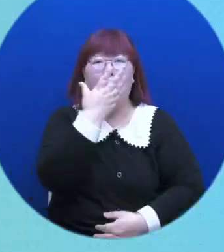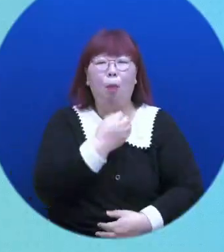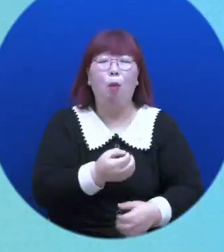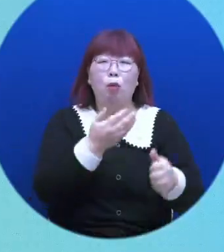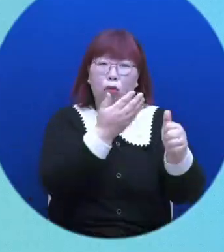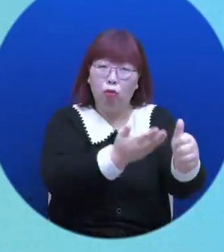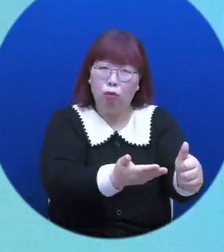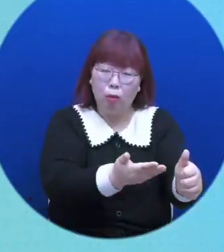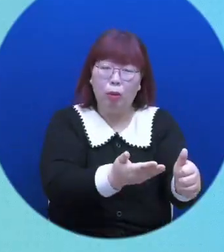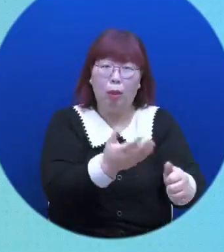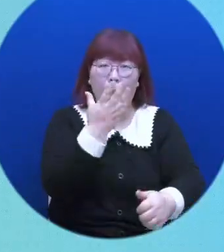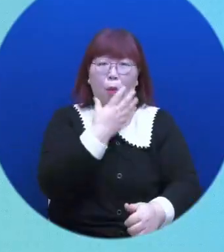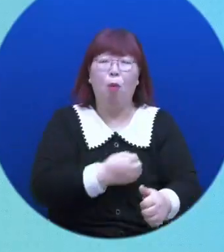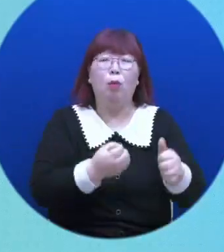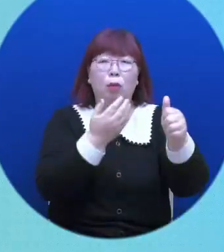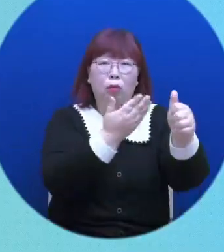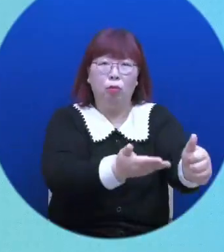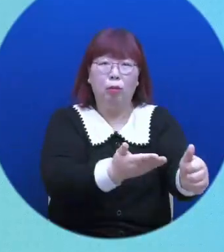주시되